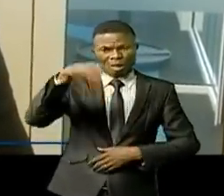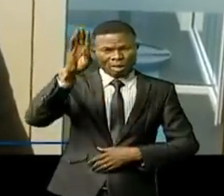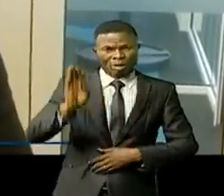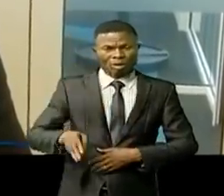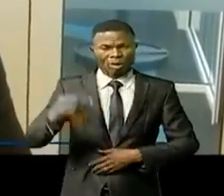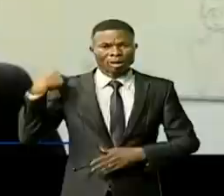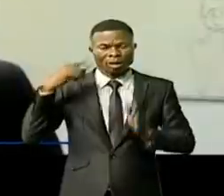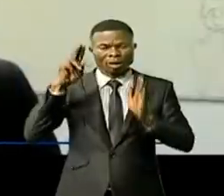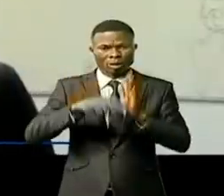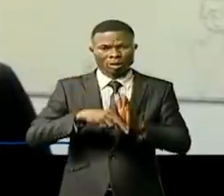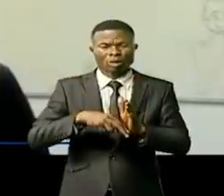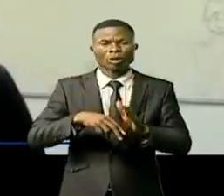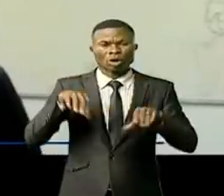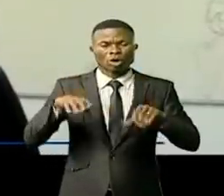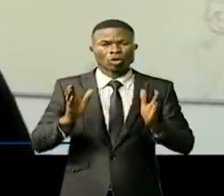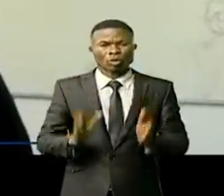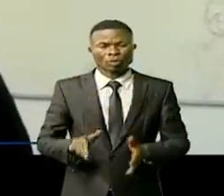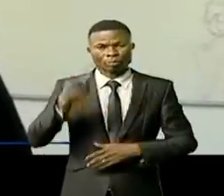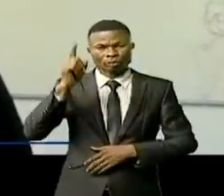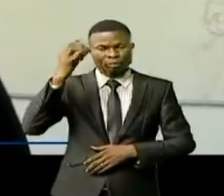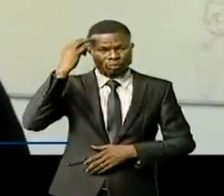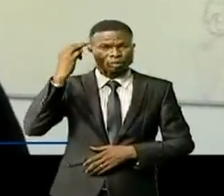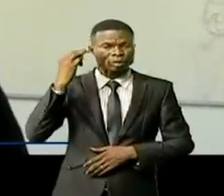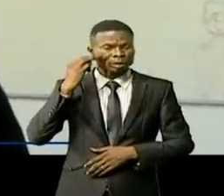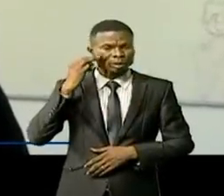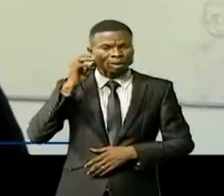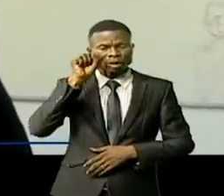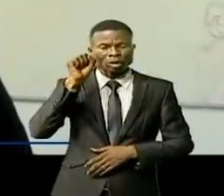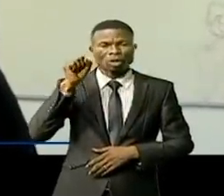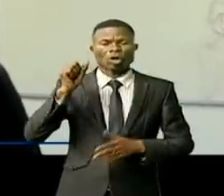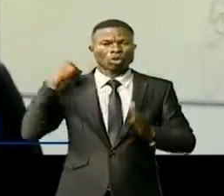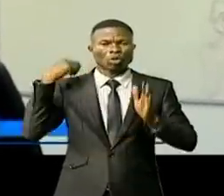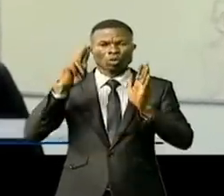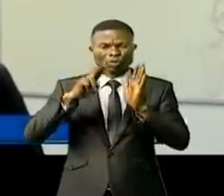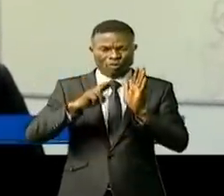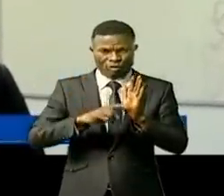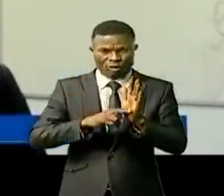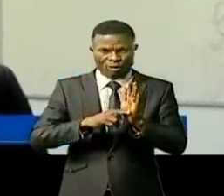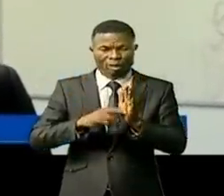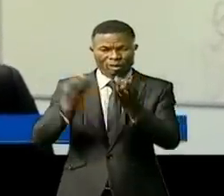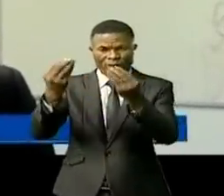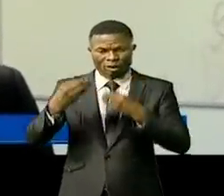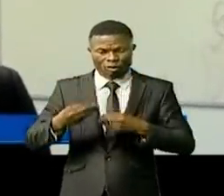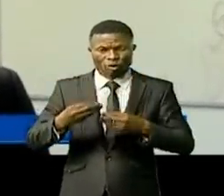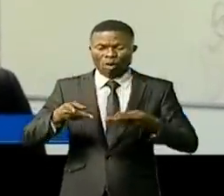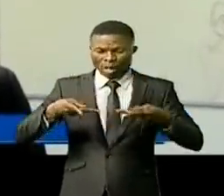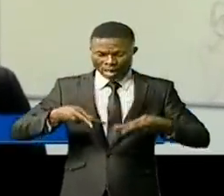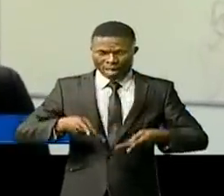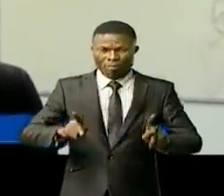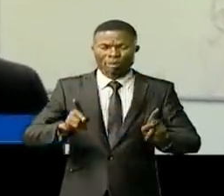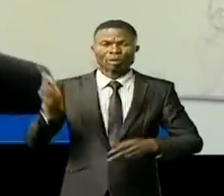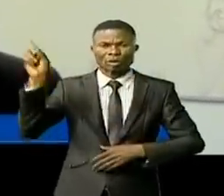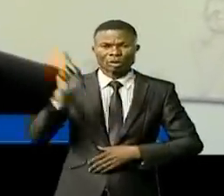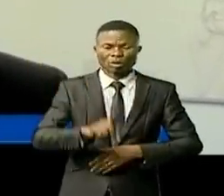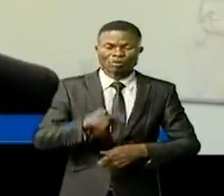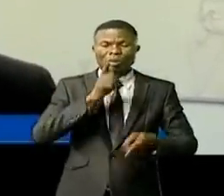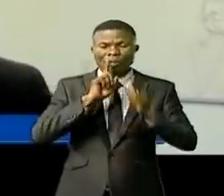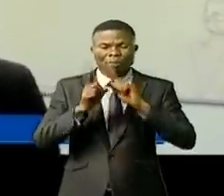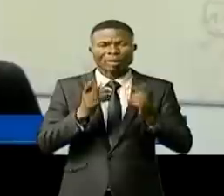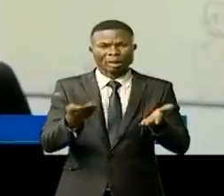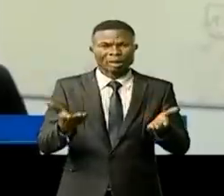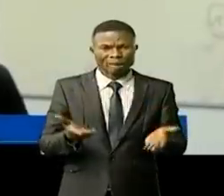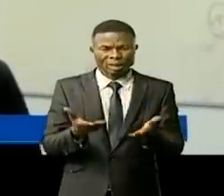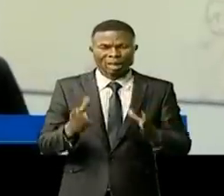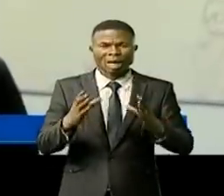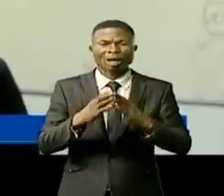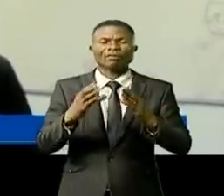le gouvernement. Et le premier ministre du gouvernement nous a donné des instructions pour qu'on vienne discuter